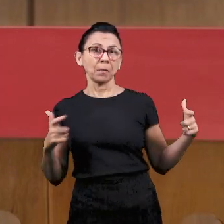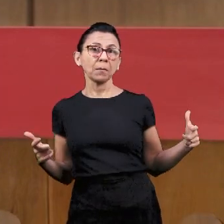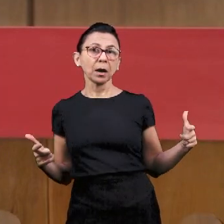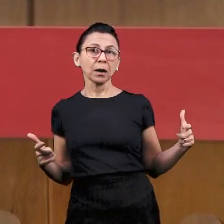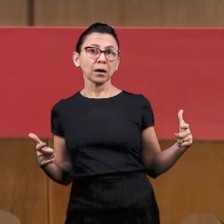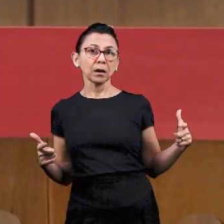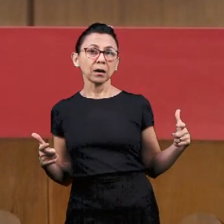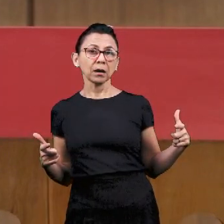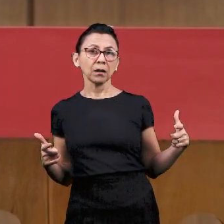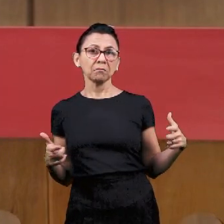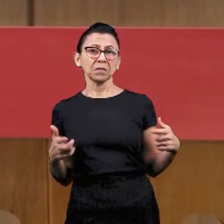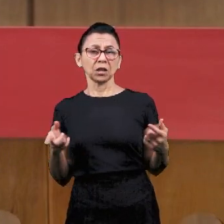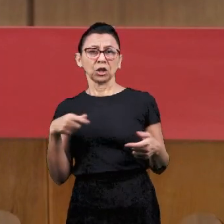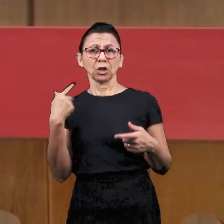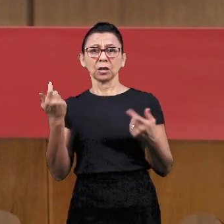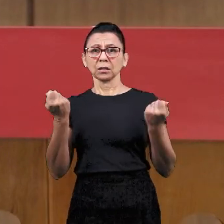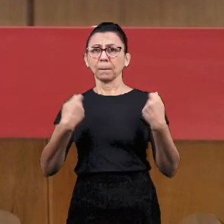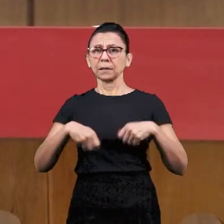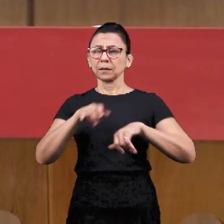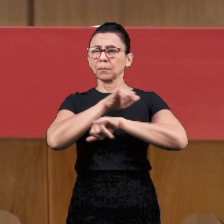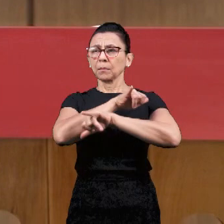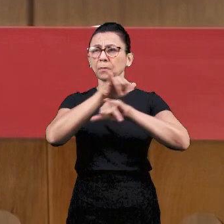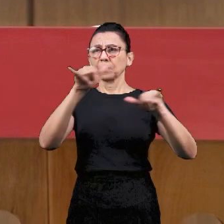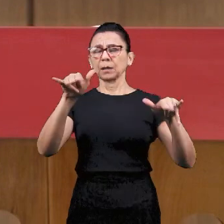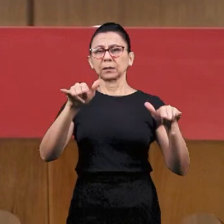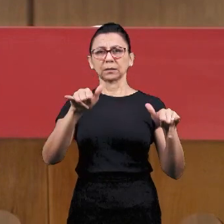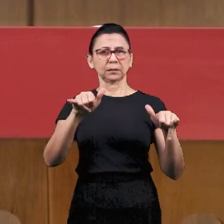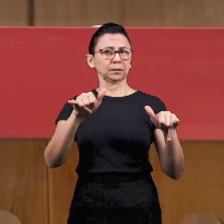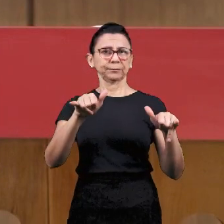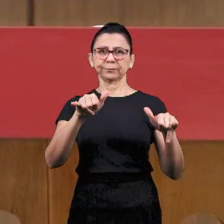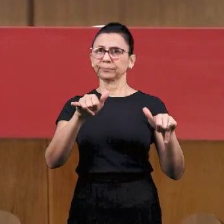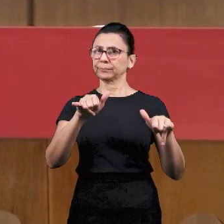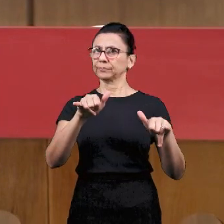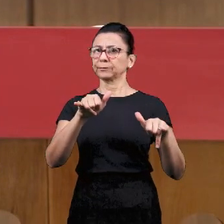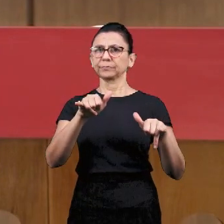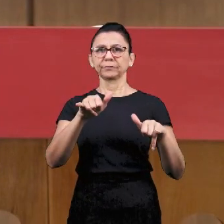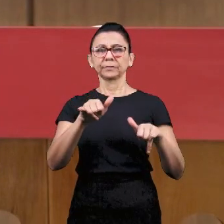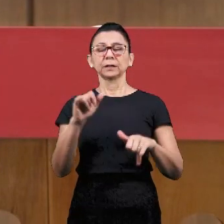le Seigneur. Et bien aimé, nous devons être attentifs.